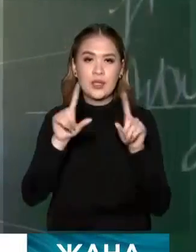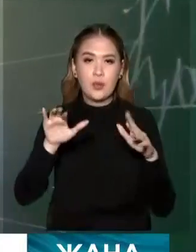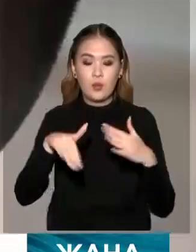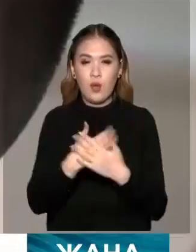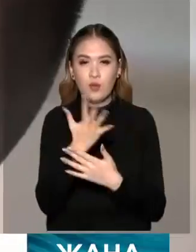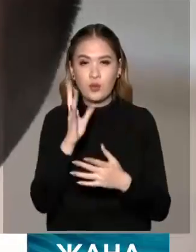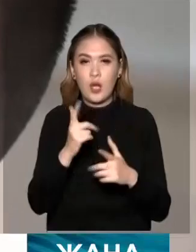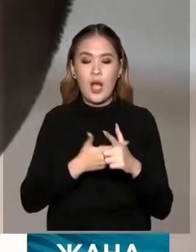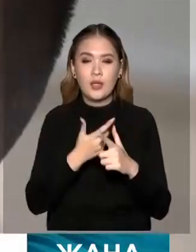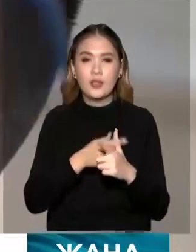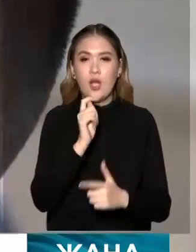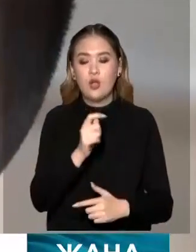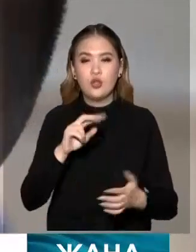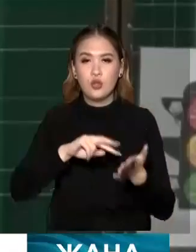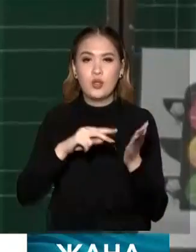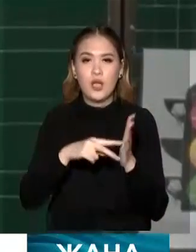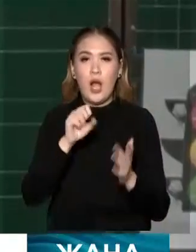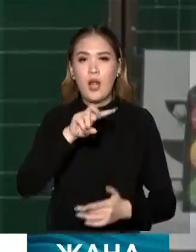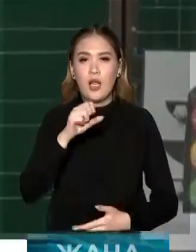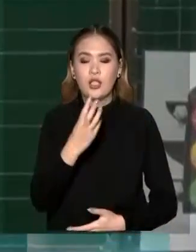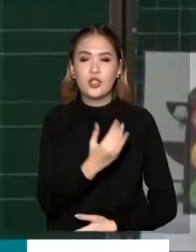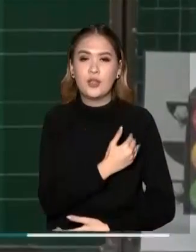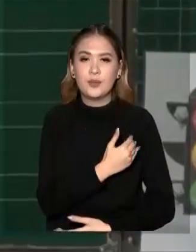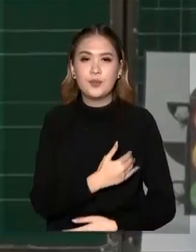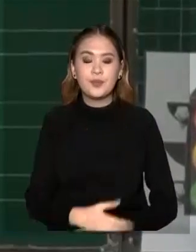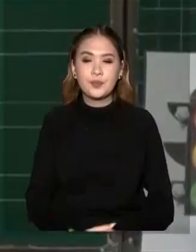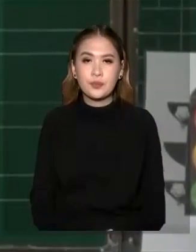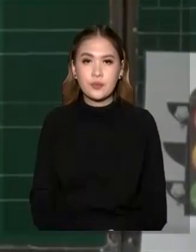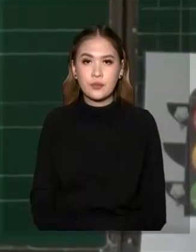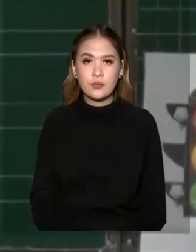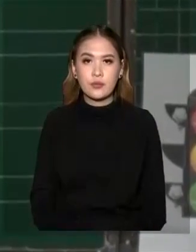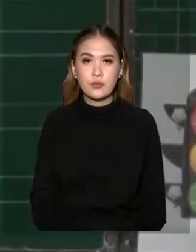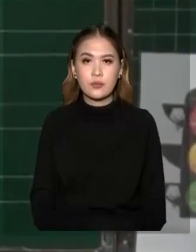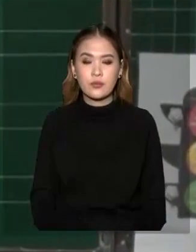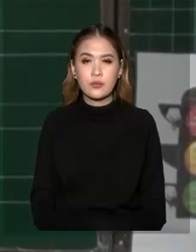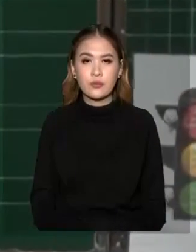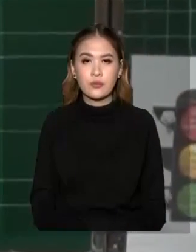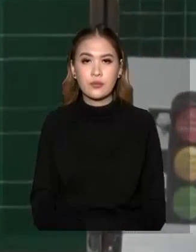арыстарының атын беруді жоспарлап отыр. Нұржан Қадырәлі, Асылбек Жолшыбек, Жаңа уақыт.